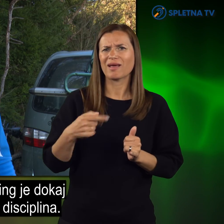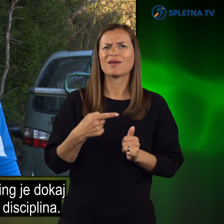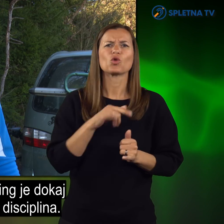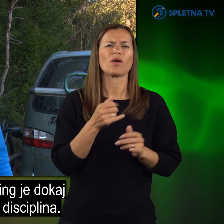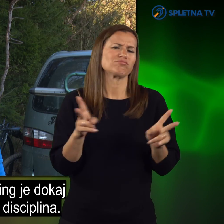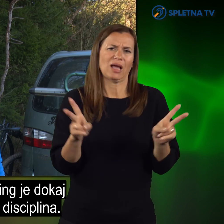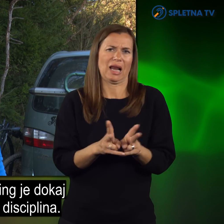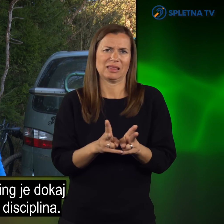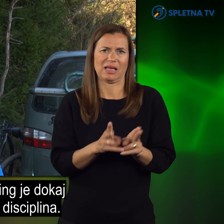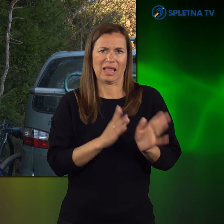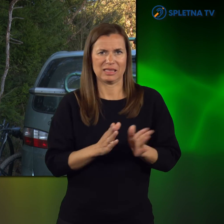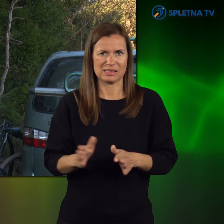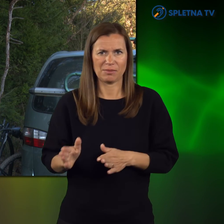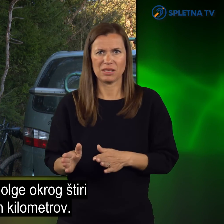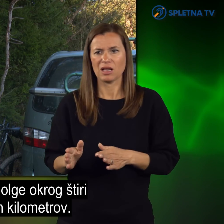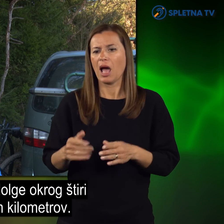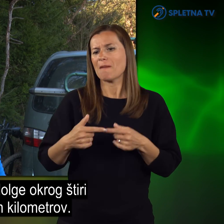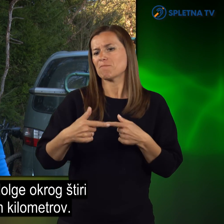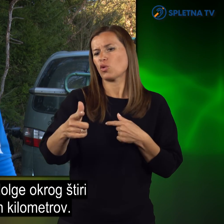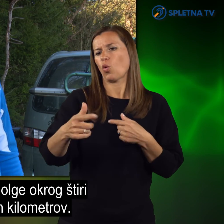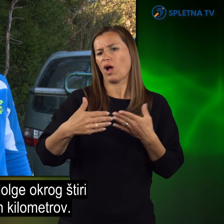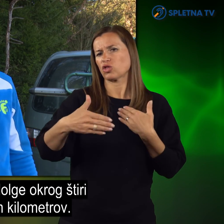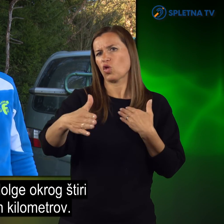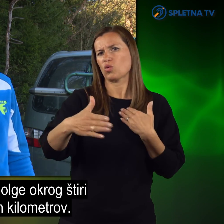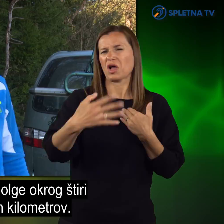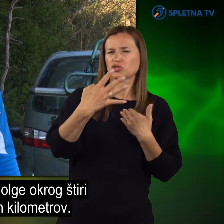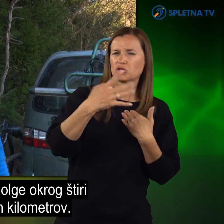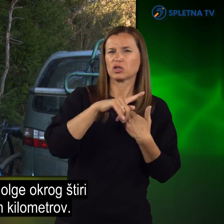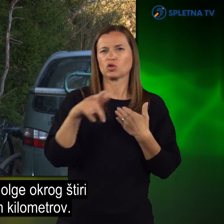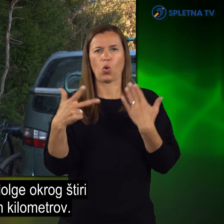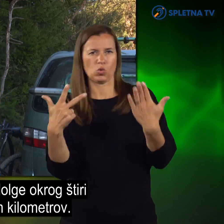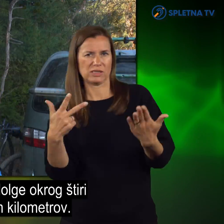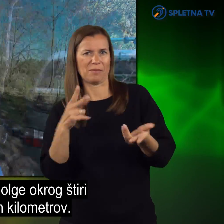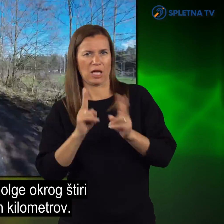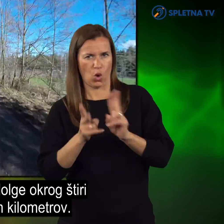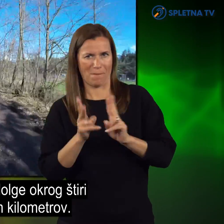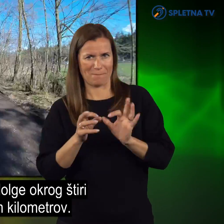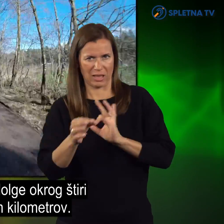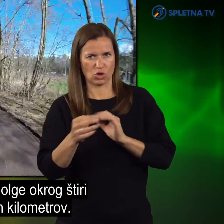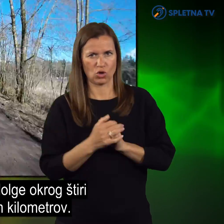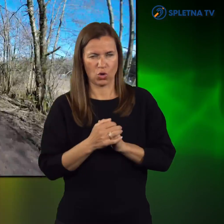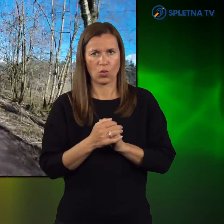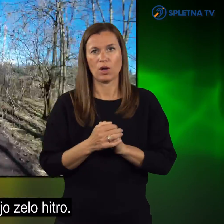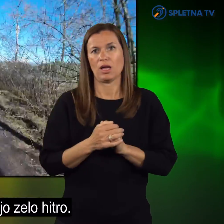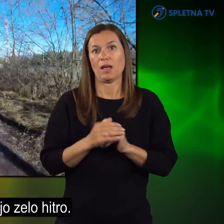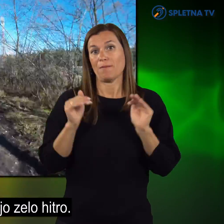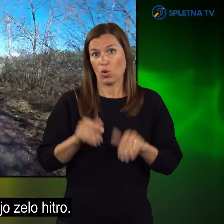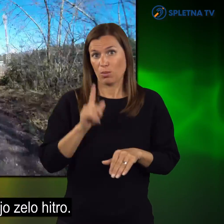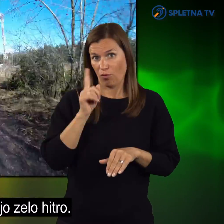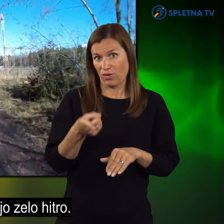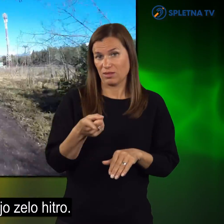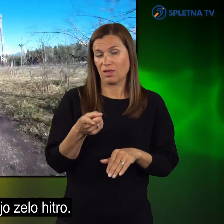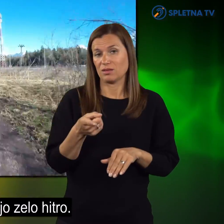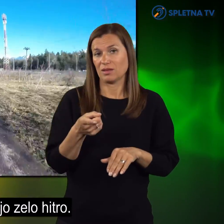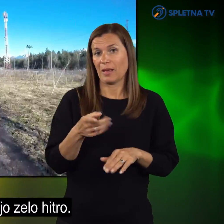dokaj kratka disciplina, se pravi, proge so dolge tam nekako med 4 do 8 km. Zavedati se moramo,